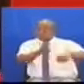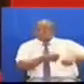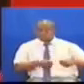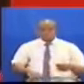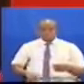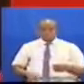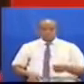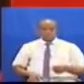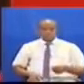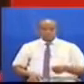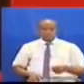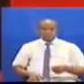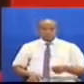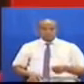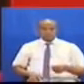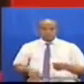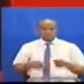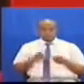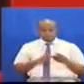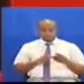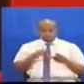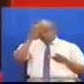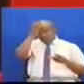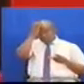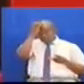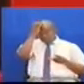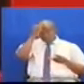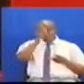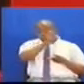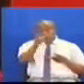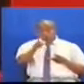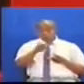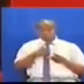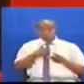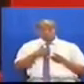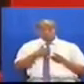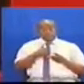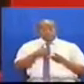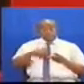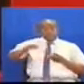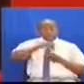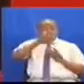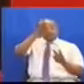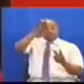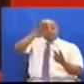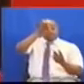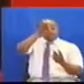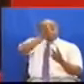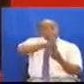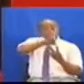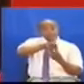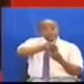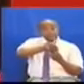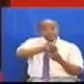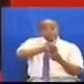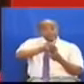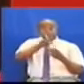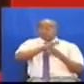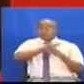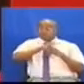wote wataotamani. Wata wa ukanda wakati hapo Kalemani amepambana ujenzi wa usongo wa